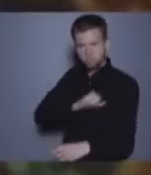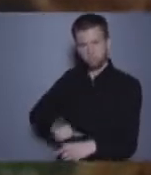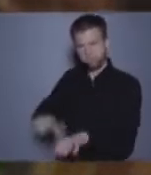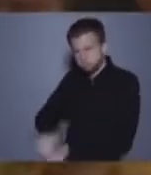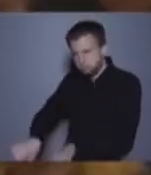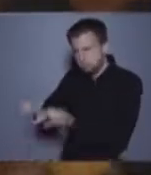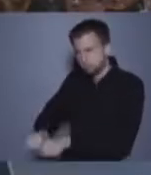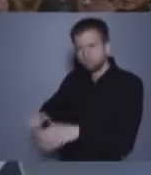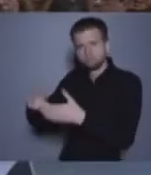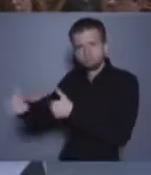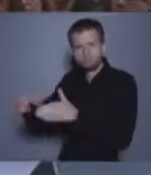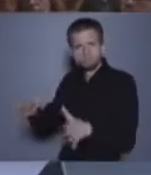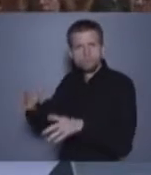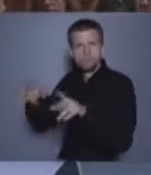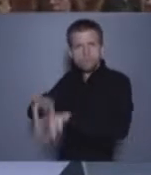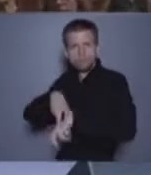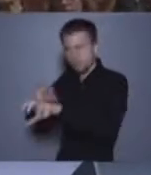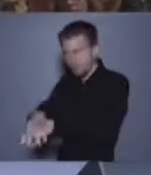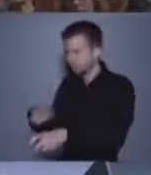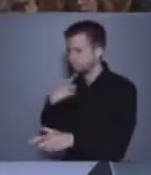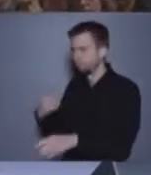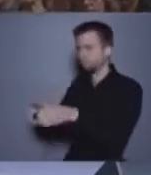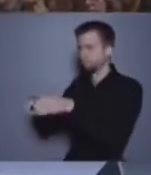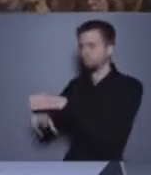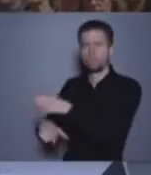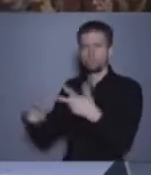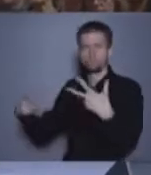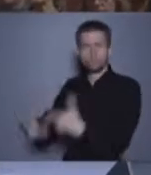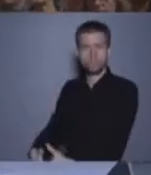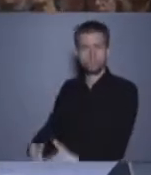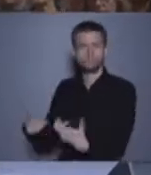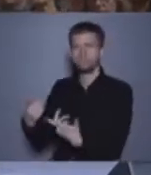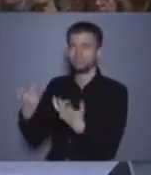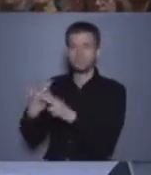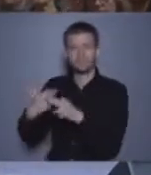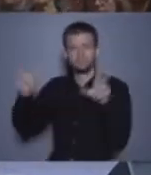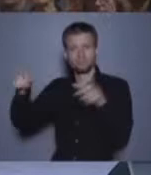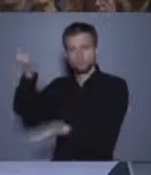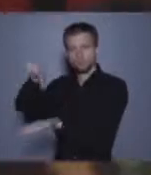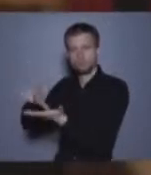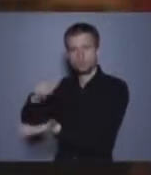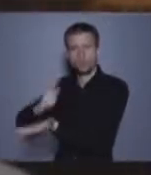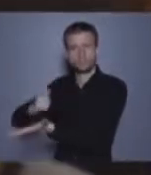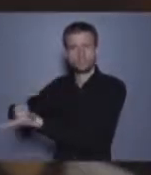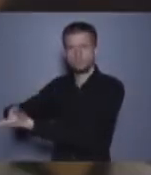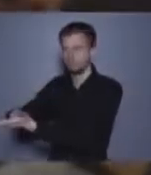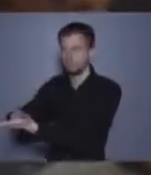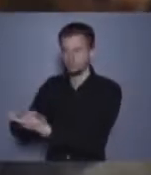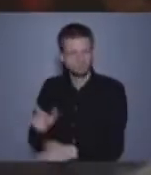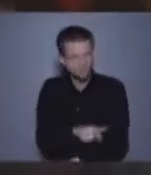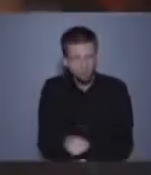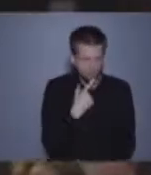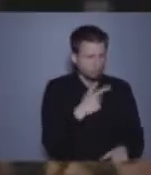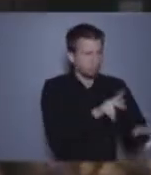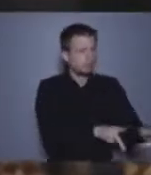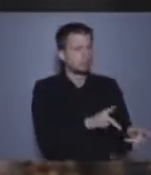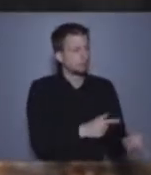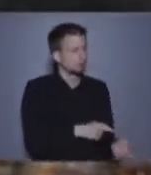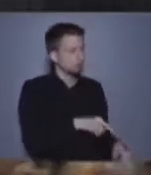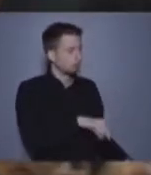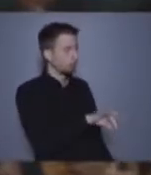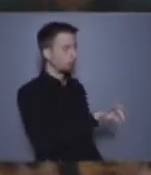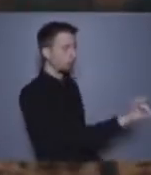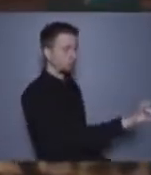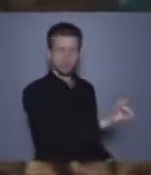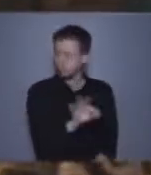que sont les centrales d'achat. Il n'est pas normal que l'on paye si peu le paysan et qu'on demande tant ensuite aux consommateurs.